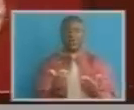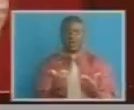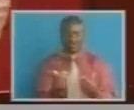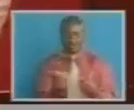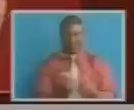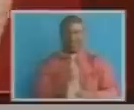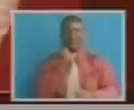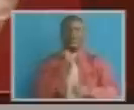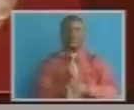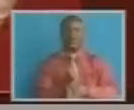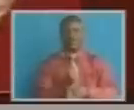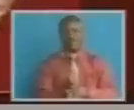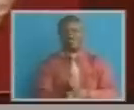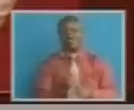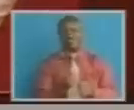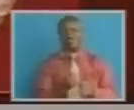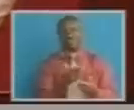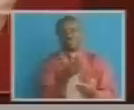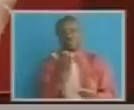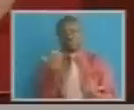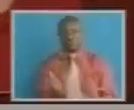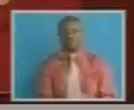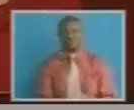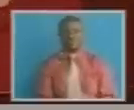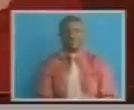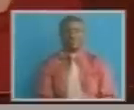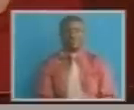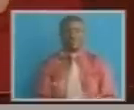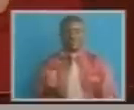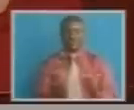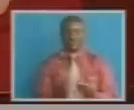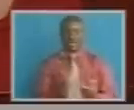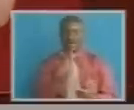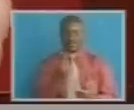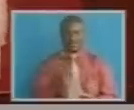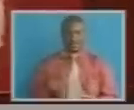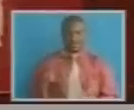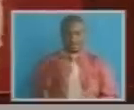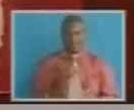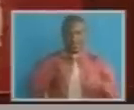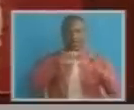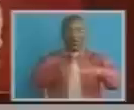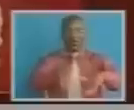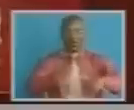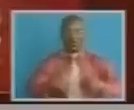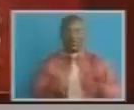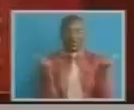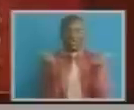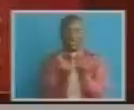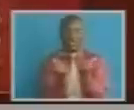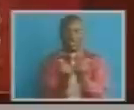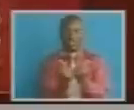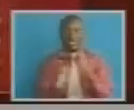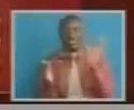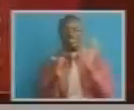inafaa lakini Pia amegusia kwamba sisi Bunge ndio watunga sheria ambao tunaweza kuisaidia